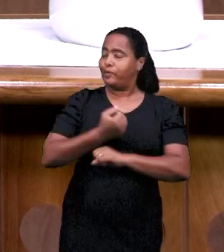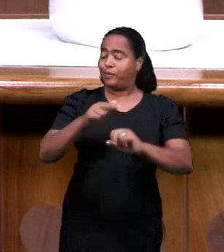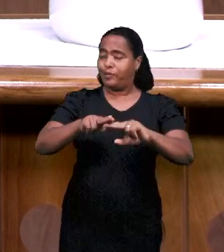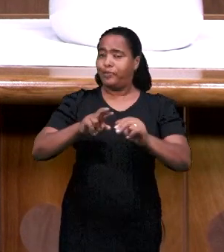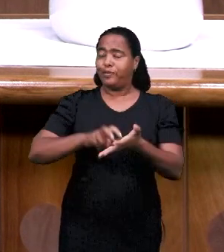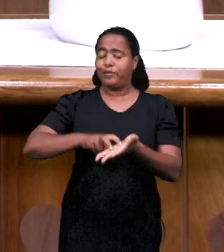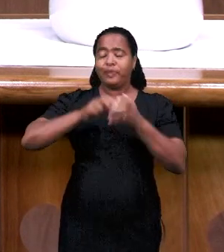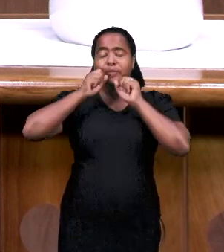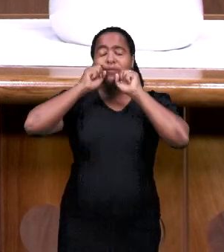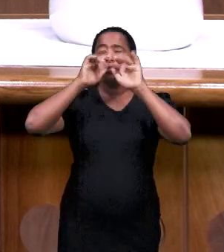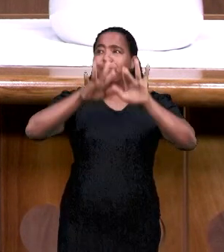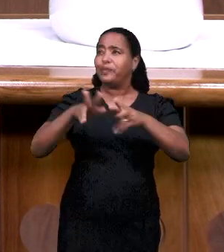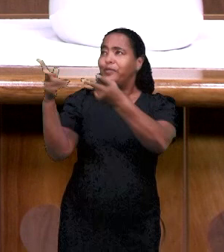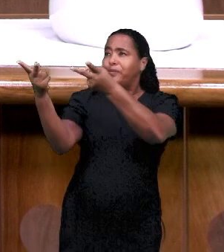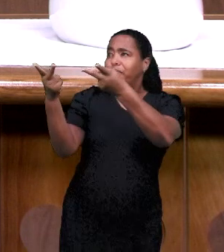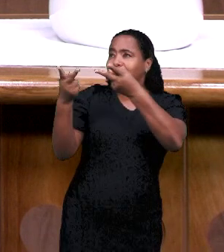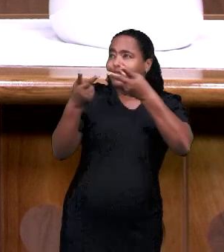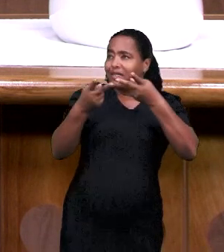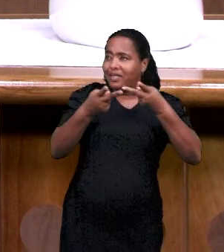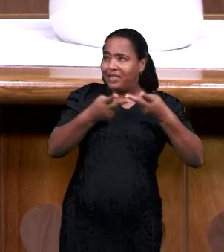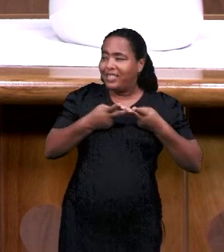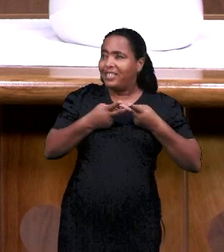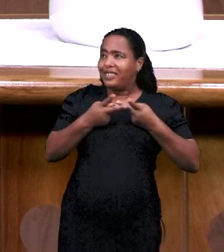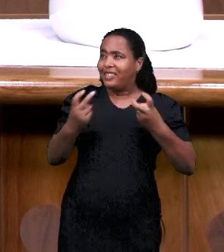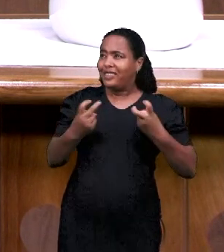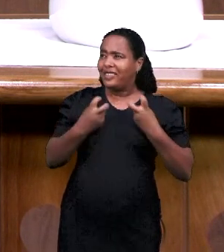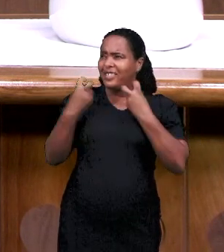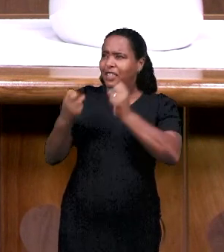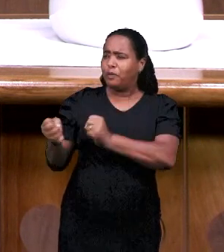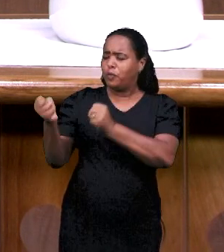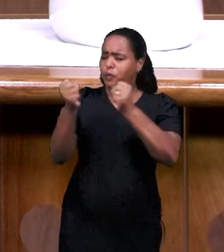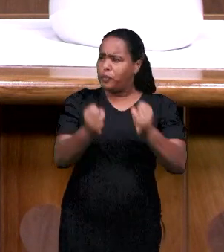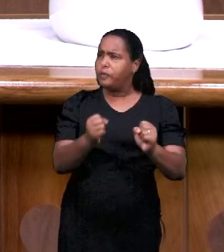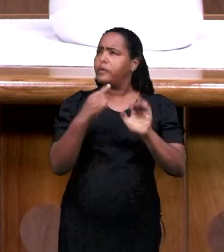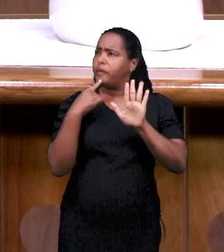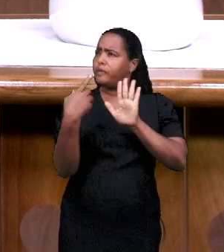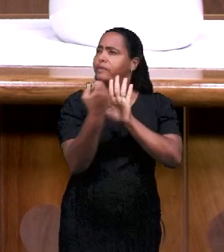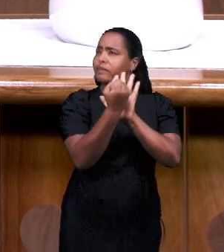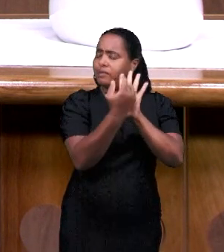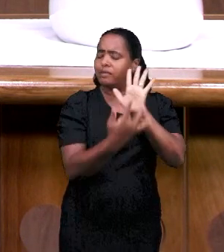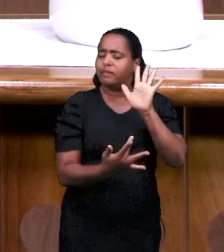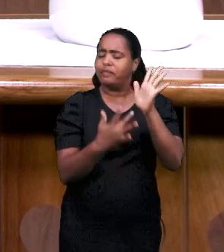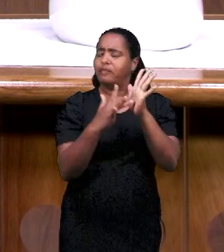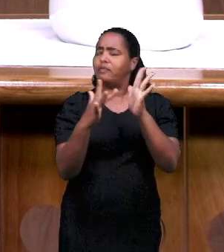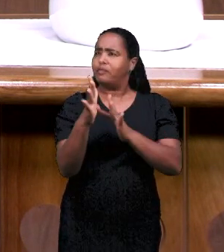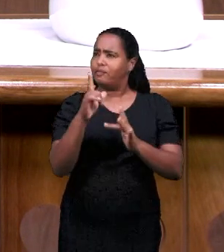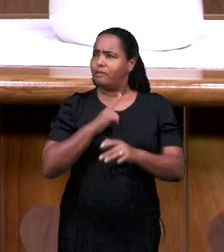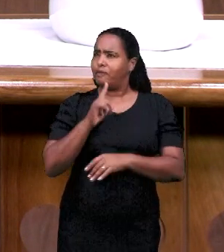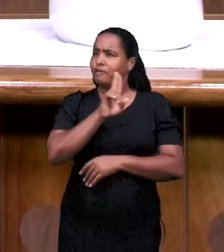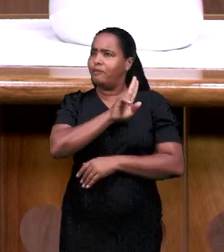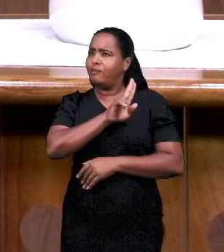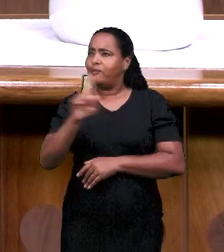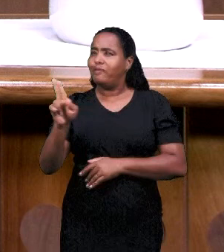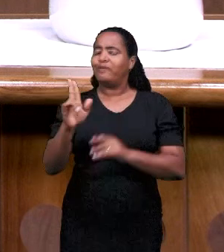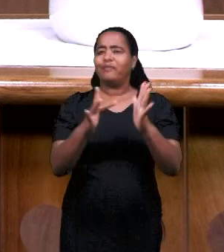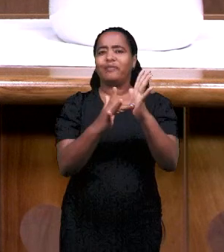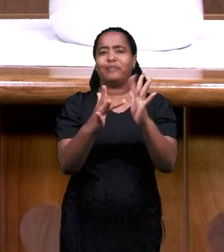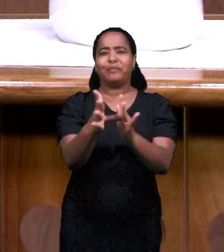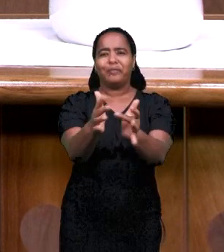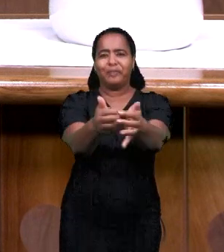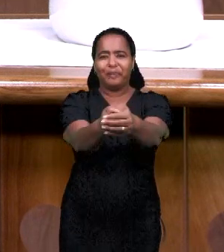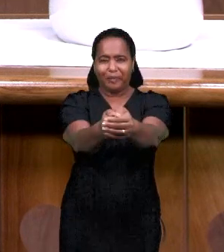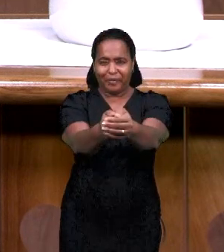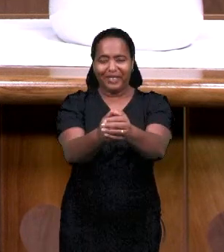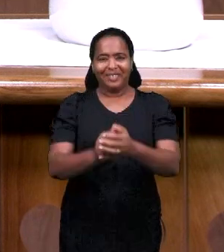visite-nous, Seigneur. Nous prions par le pouvoir qui est dans le sang de Jésus en ce moment. Au nom de Jésus, amen. Même tous